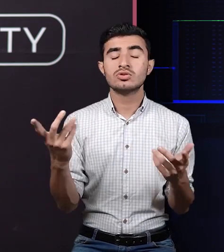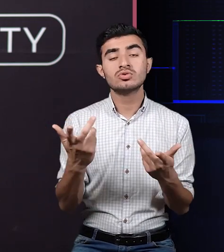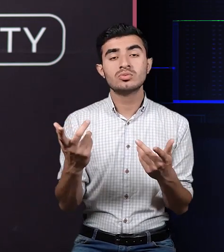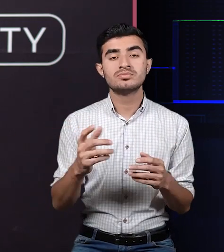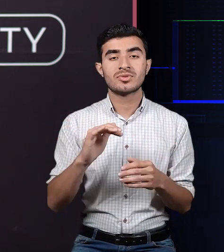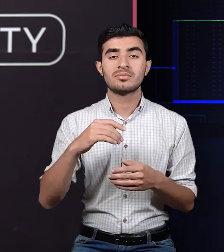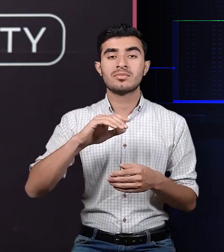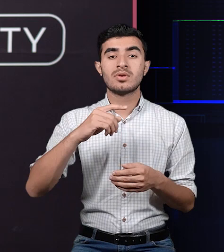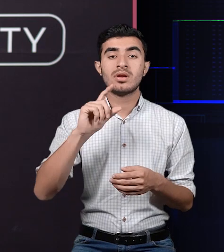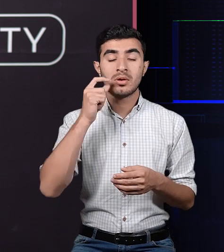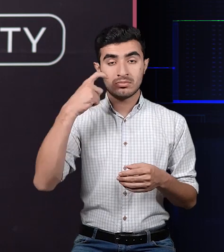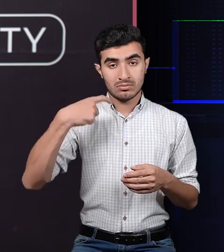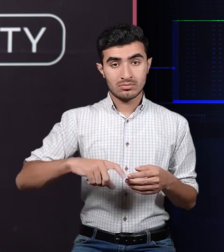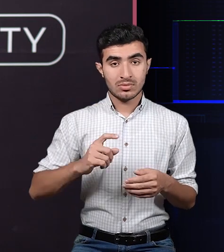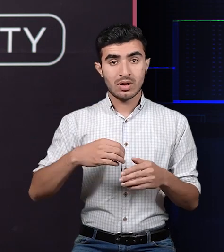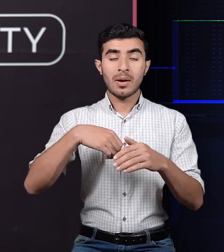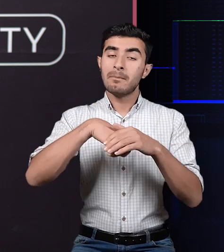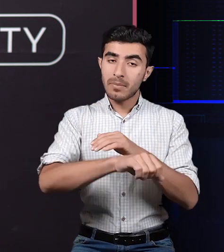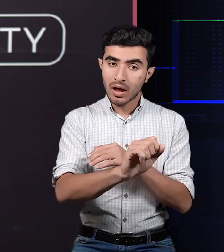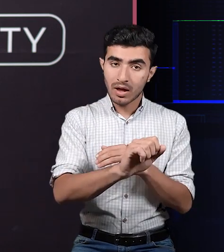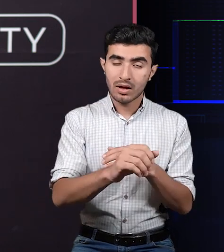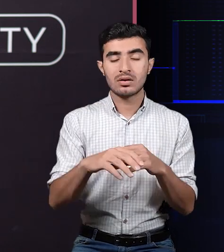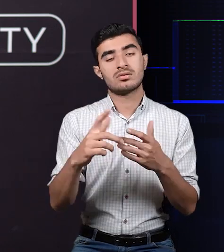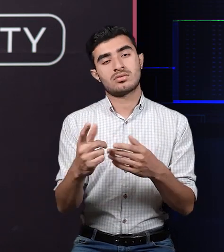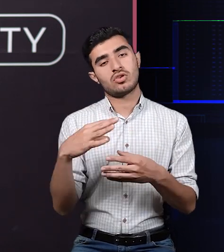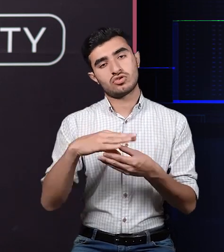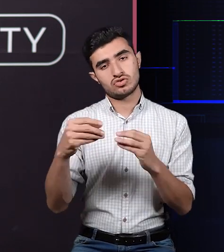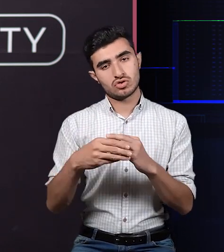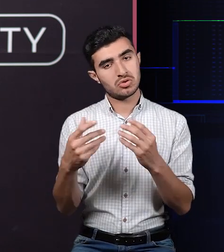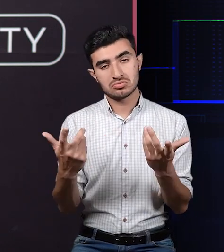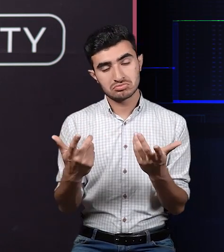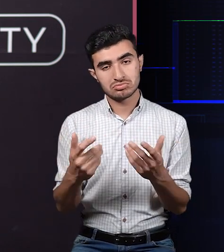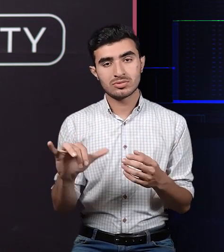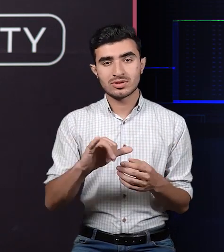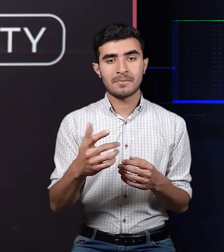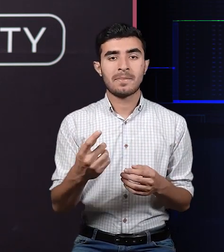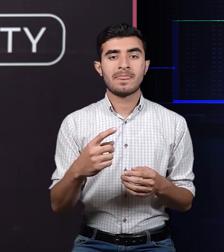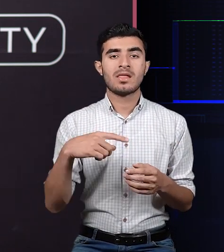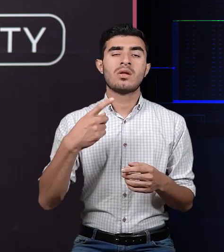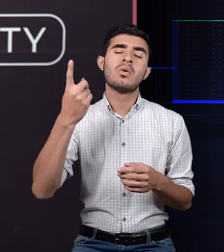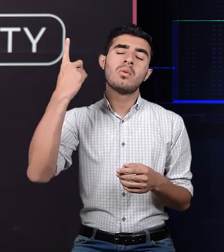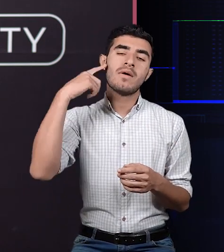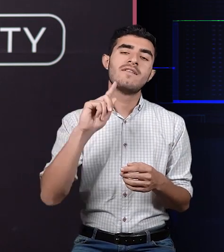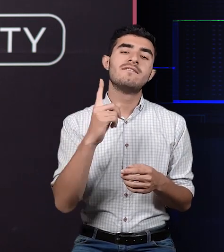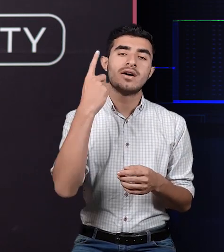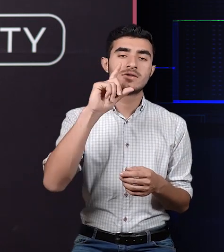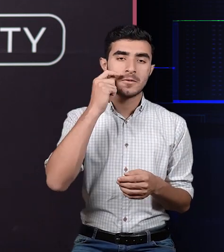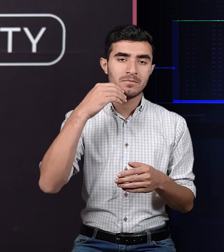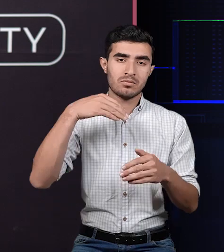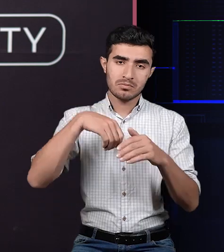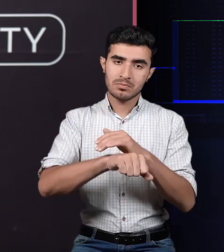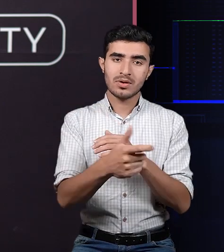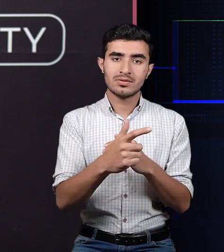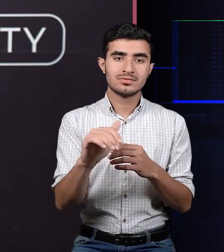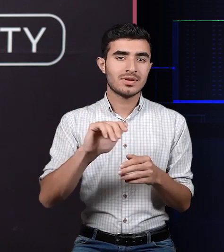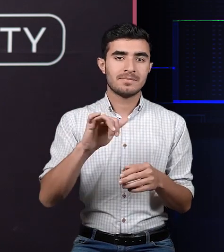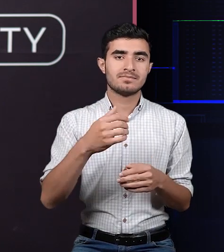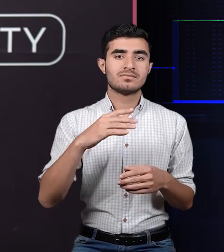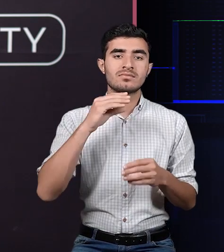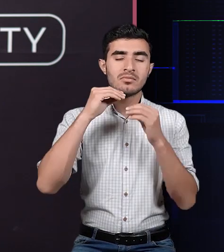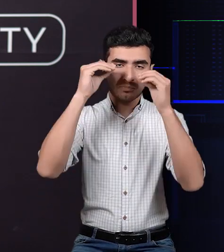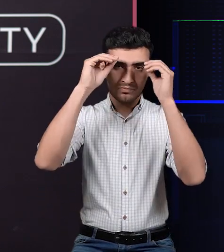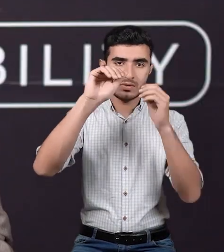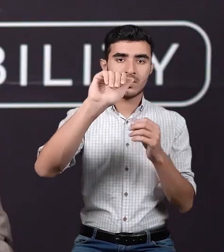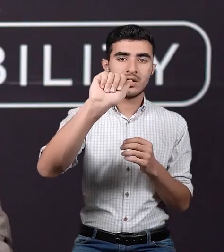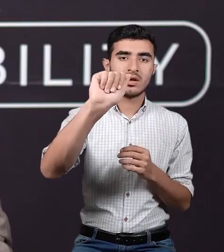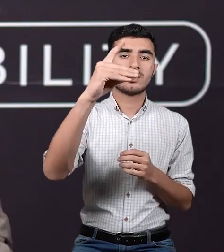تو یہ ایک کہانی ہے۔ جب انسان پیدا ہوا، حضرت آدم علیہ السلام جب پیدا ہوئے تو یہ بھی تو ایک کہانی تھی۔ تو جب اس کے بعد حضرت اماں ہوا